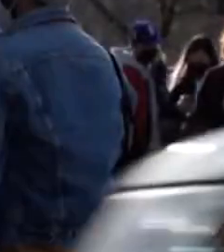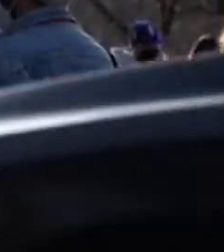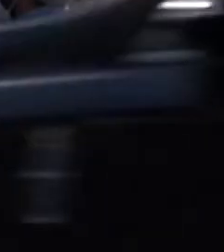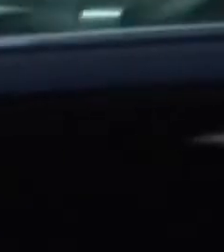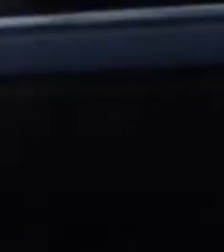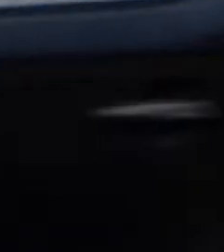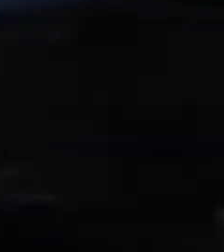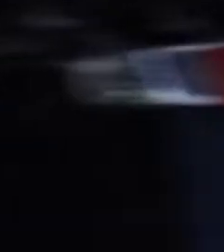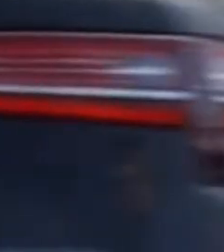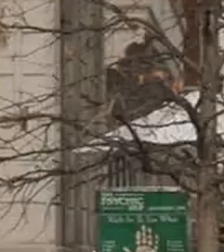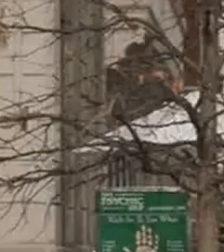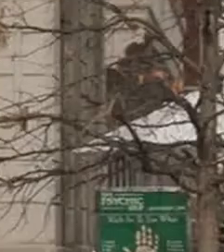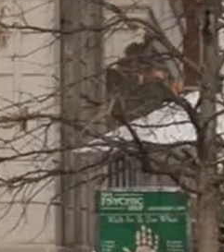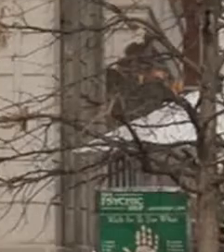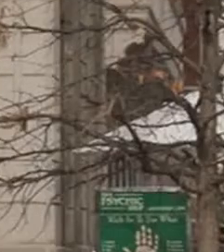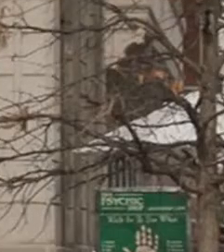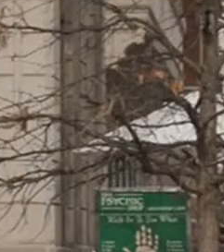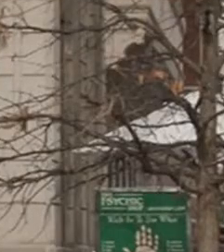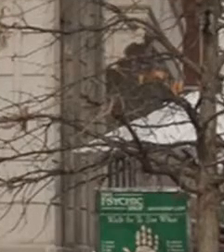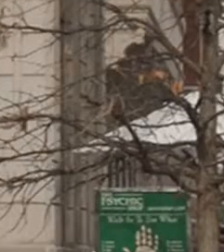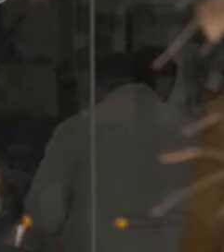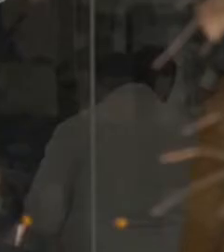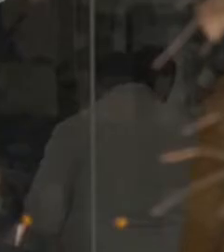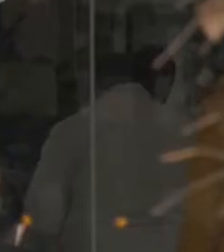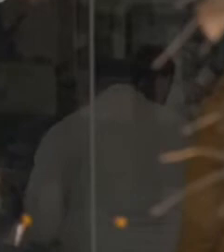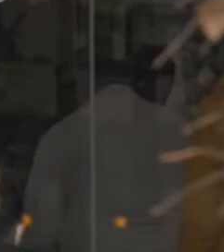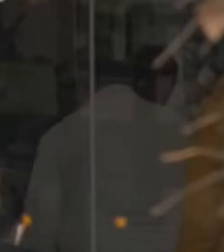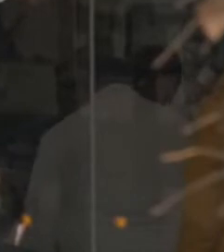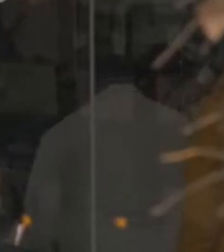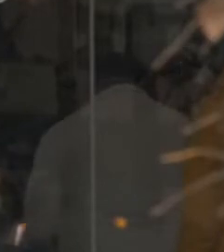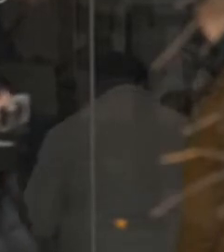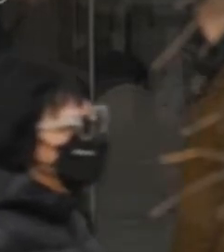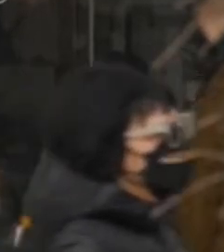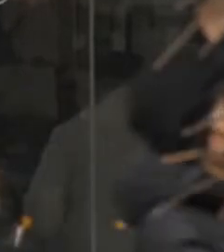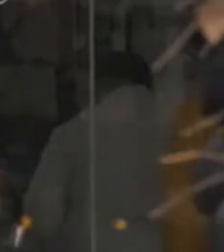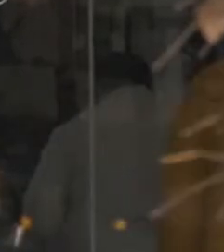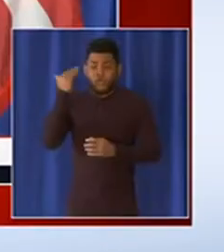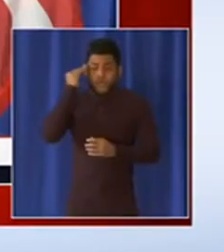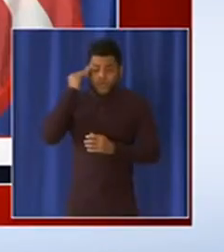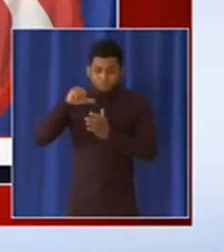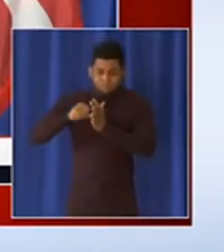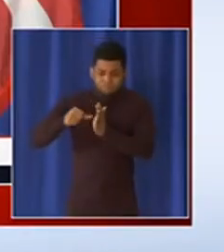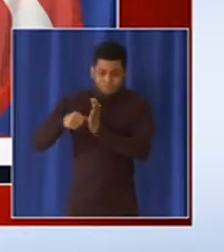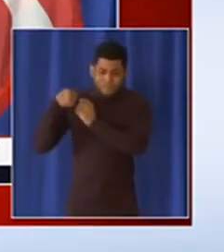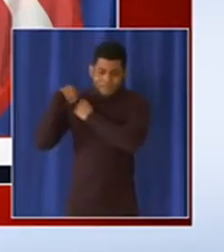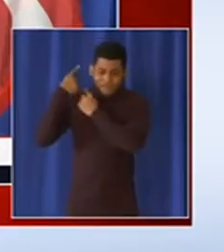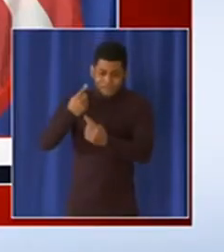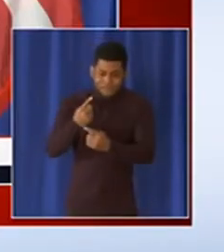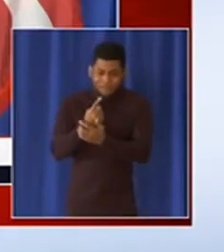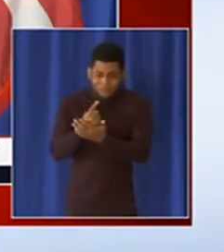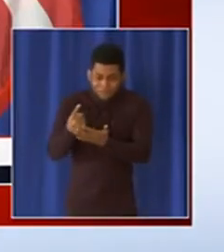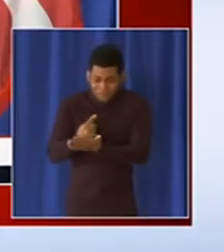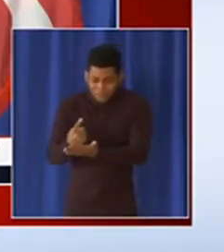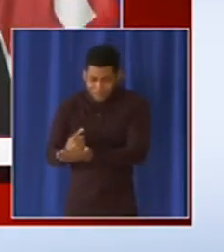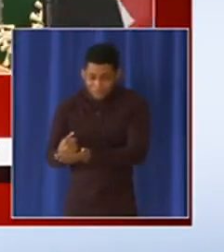injuste d'expulser des locataires en plein hiver lors de la poussée du variant Omicron. Par ailleurs, à Washington, district de Columbia, de